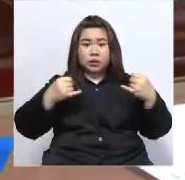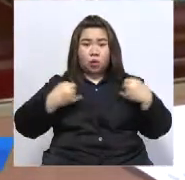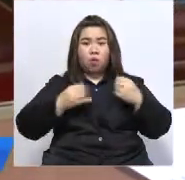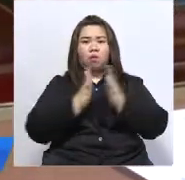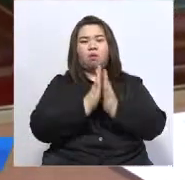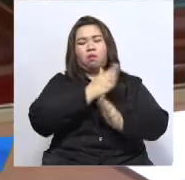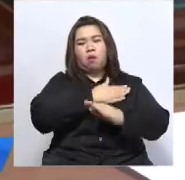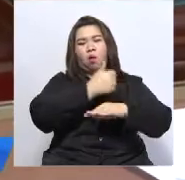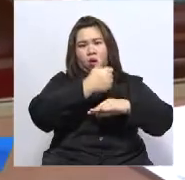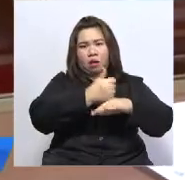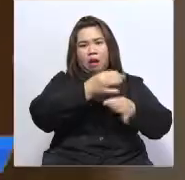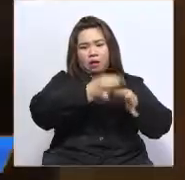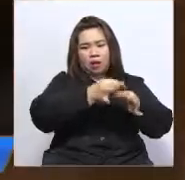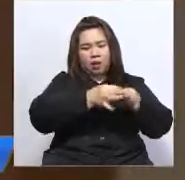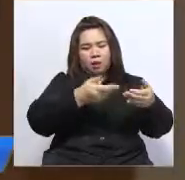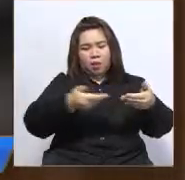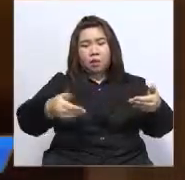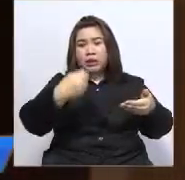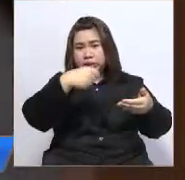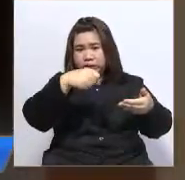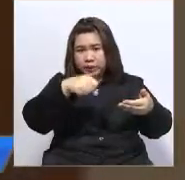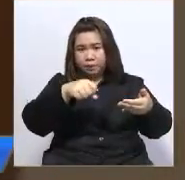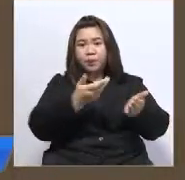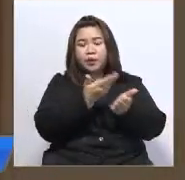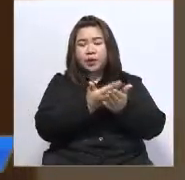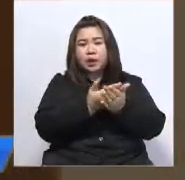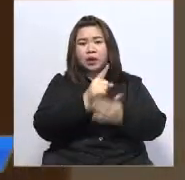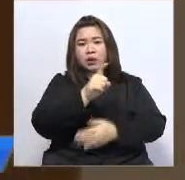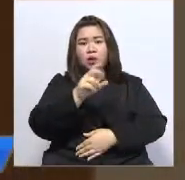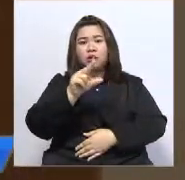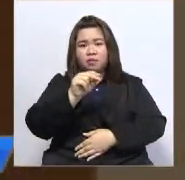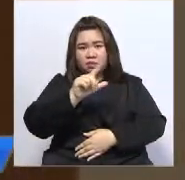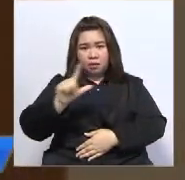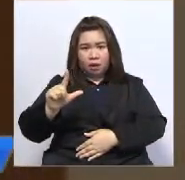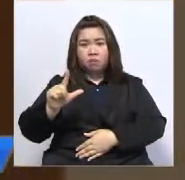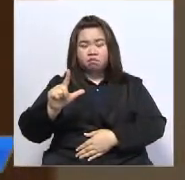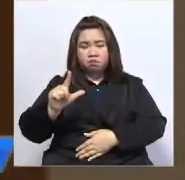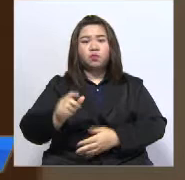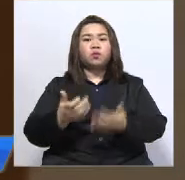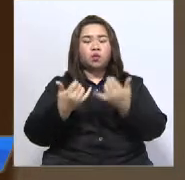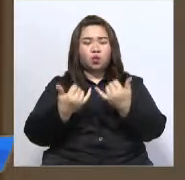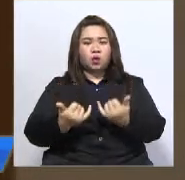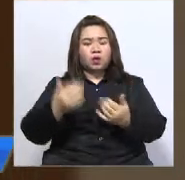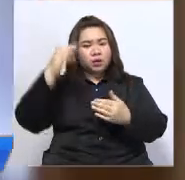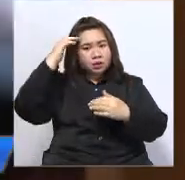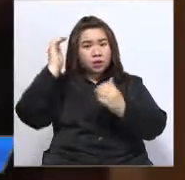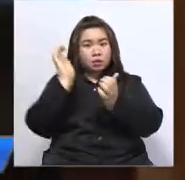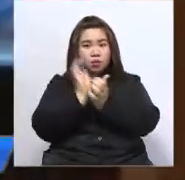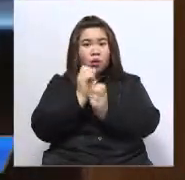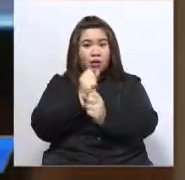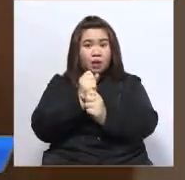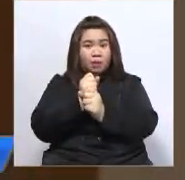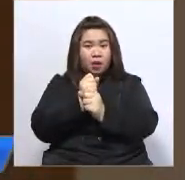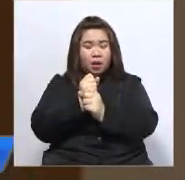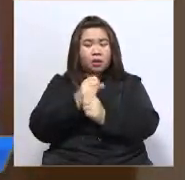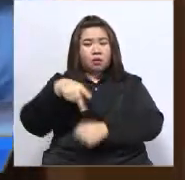วาส10บัญชีพบเงินกว่า130 ล้านบาทซึ่งเจ้าหน้าที่ป้องกันและปราบปรามการฟอกเงินนะ